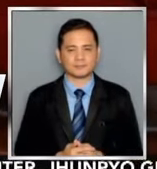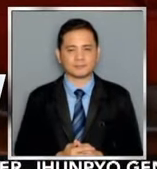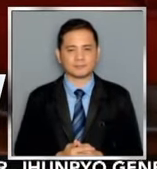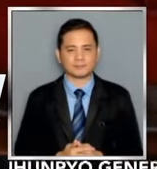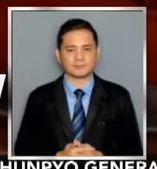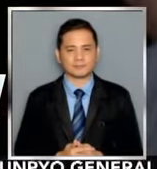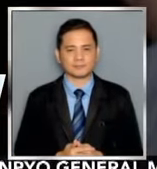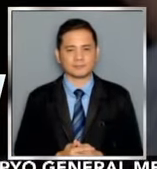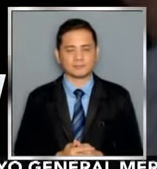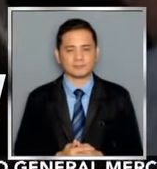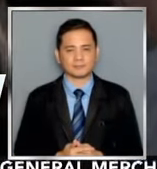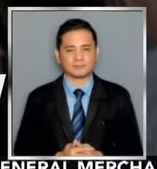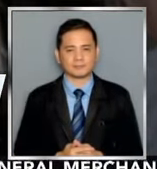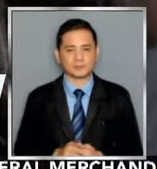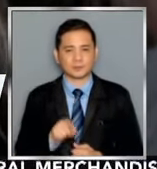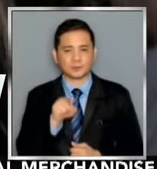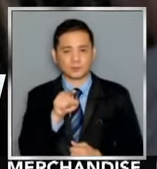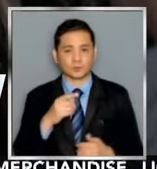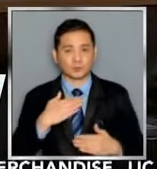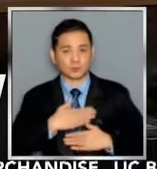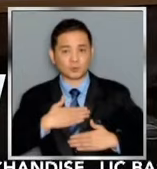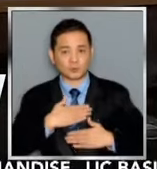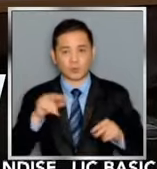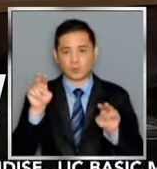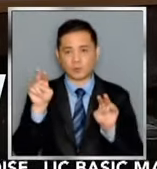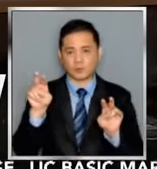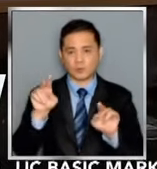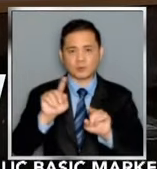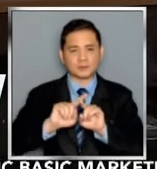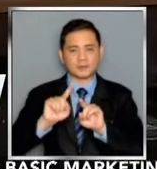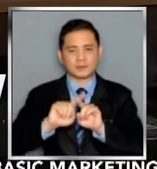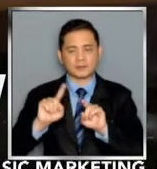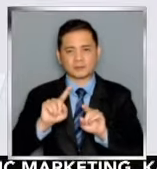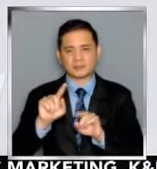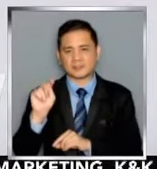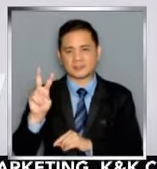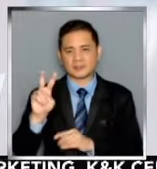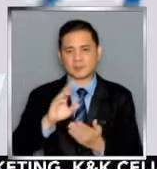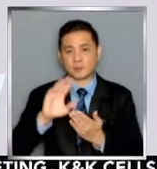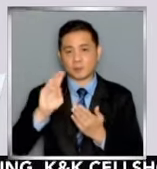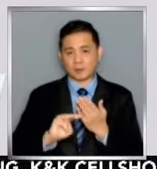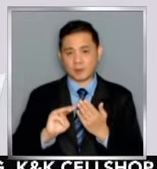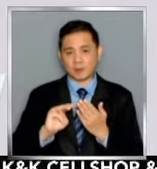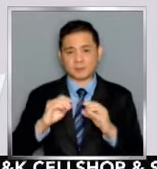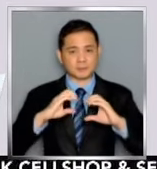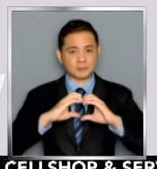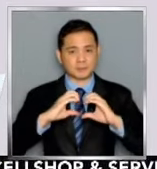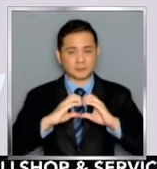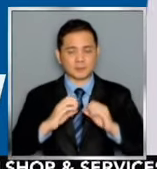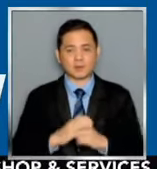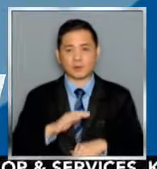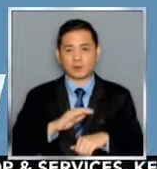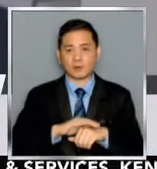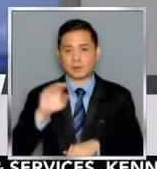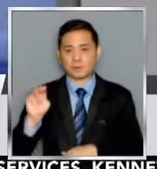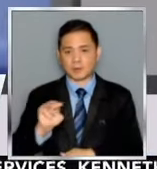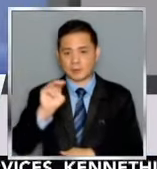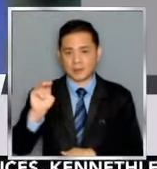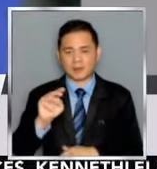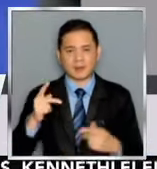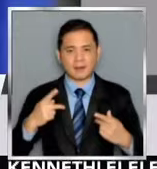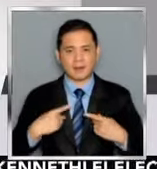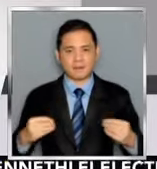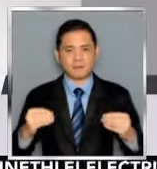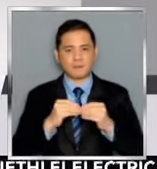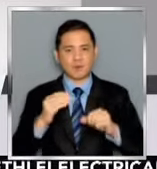Kung enjoy ka na sa panonood ng mga paborito mong palabas sa GMA Network, simula sa Lunes, mas lalo pang